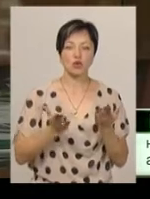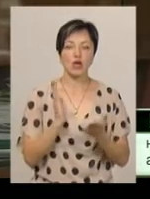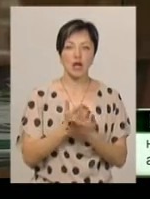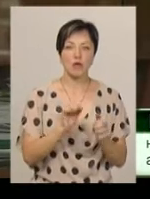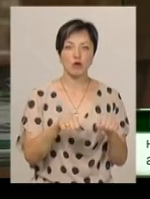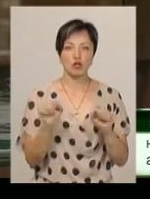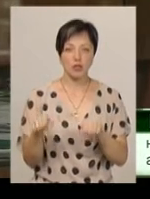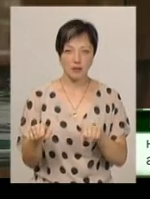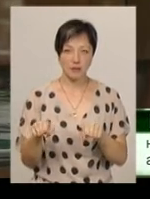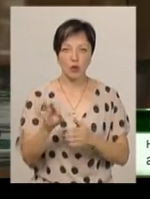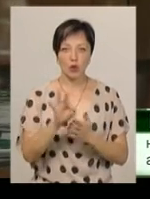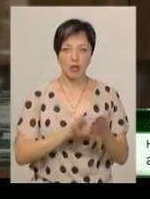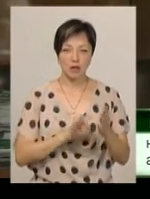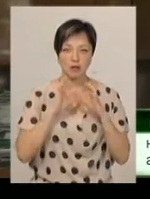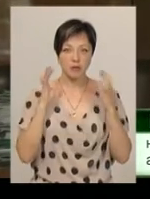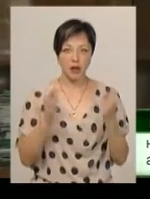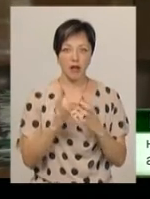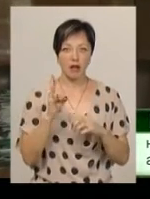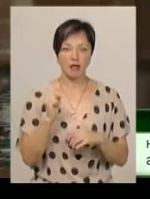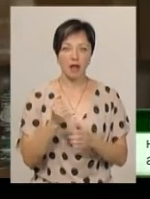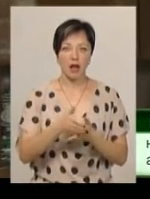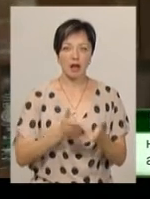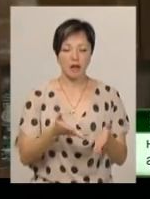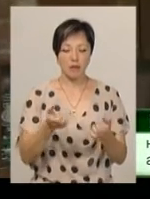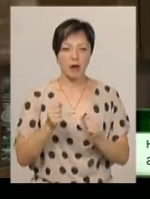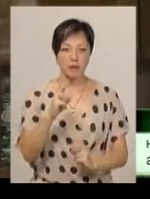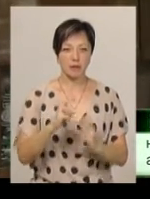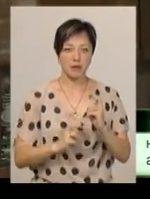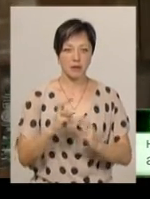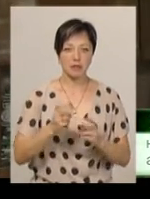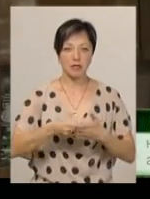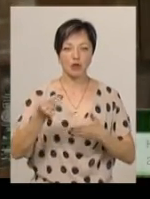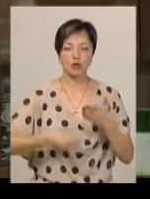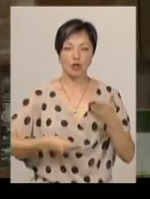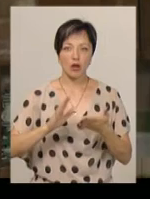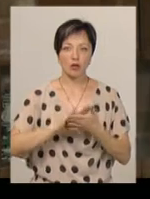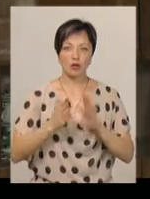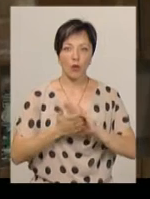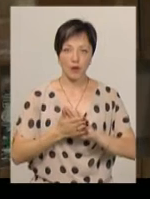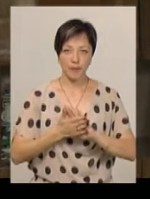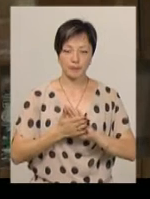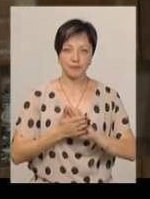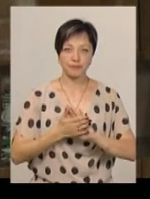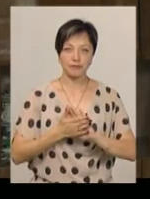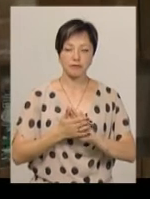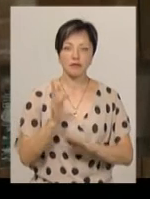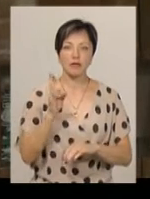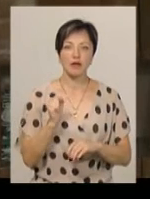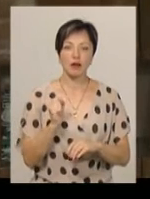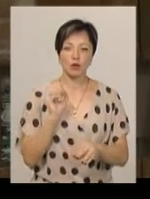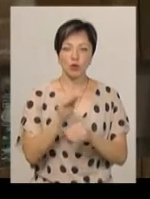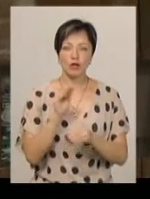можливість його одразу зберігати на хлібоприймальних підприємствах, заключаються договори на